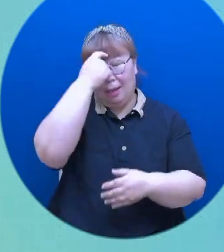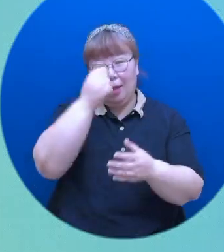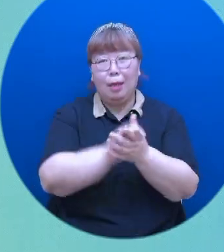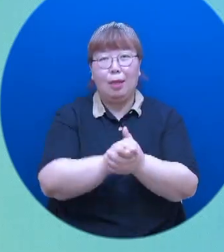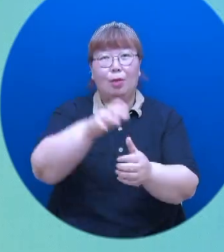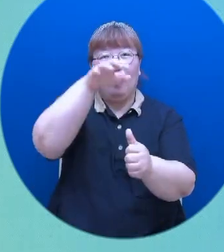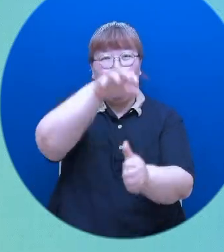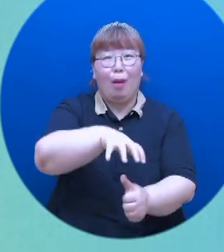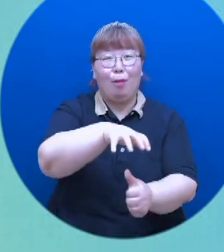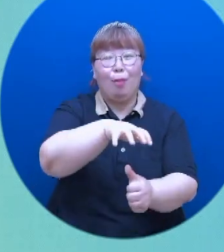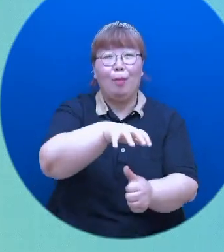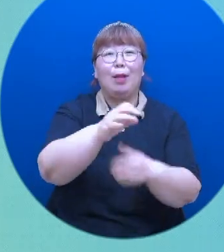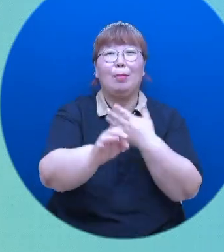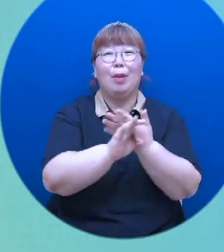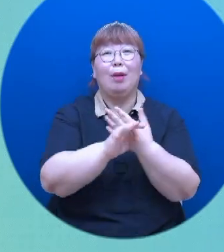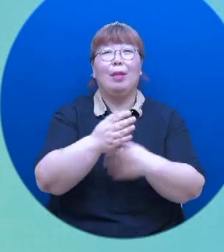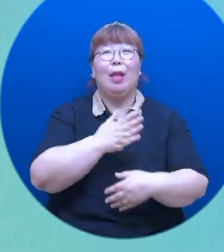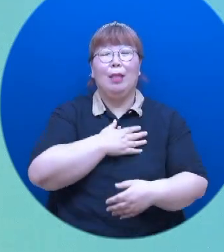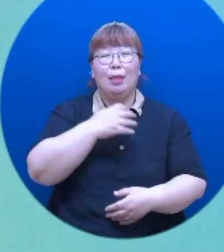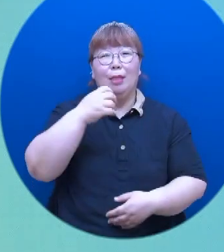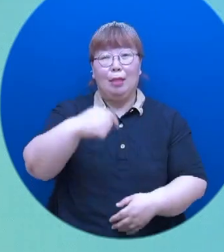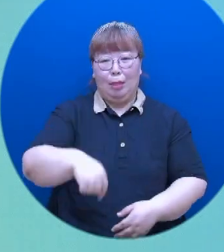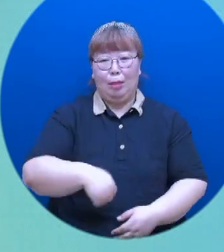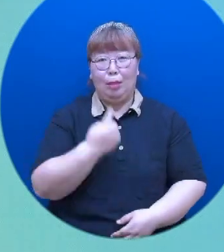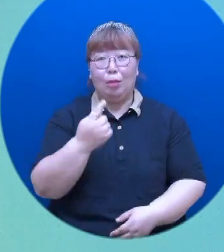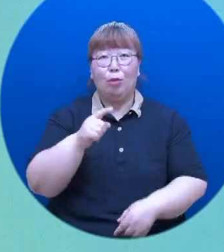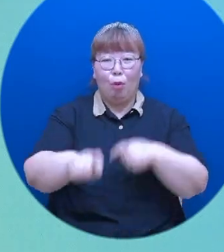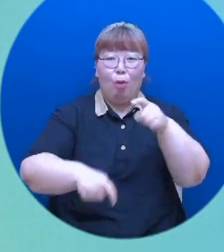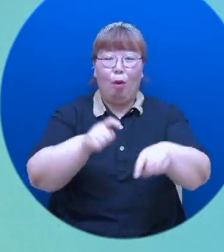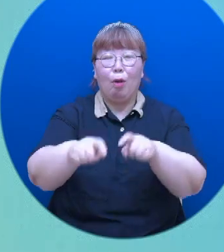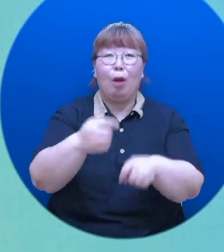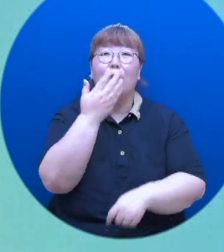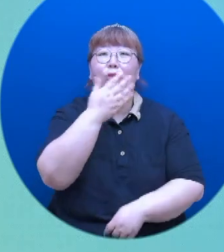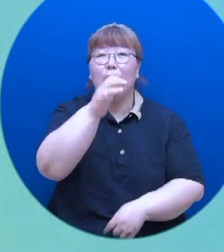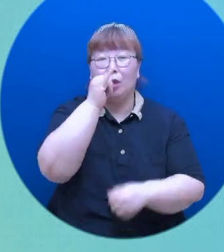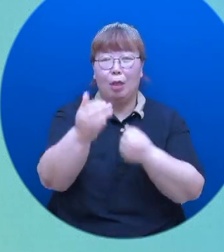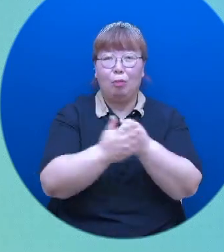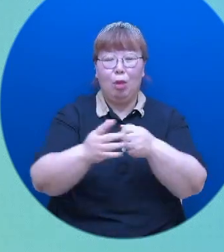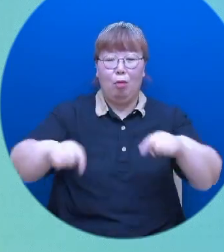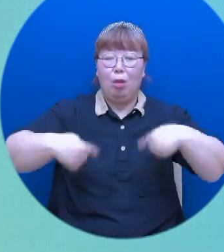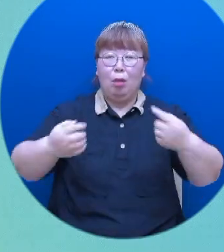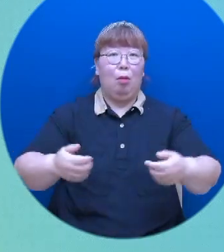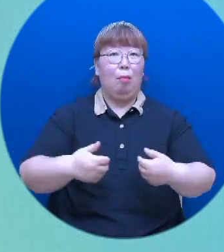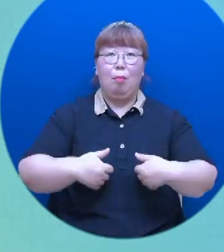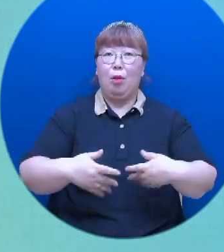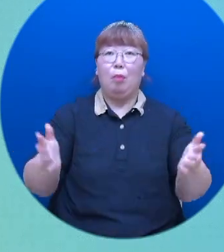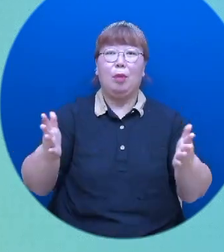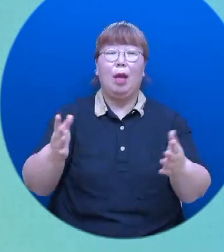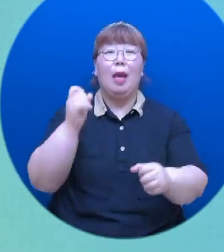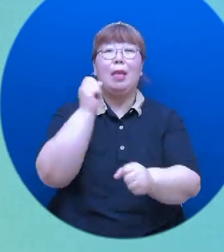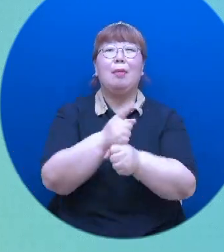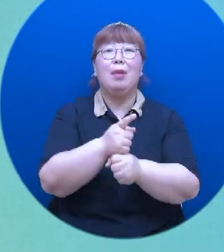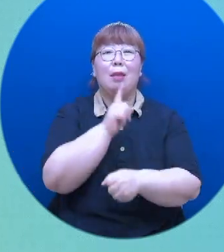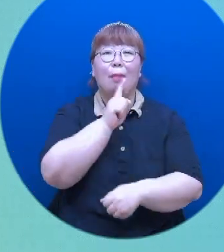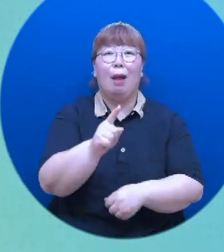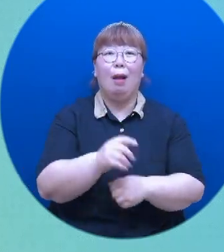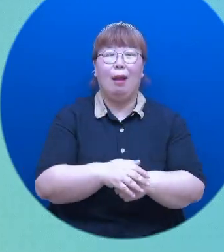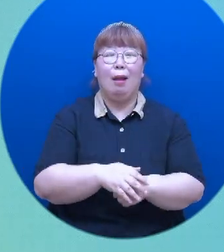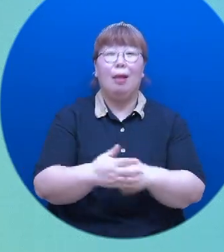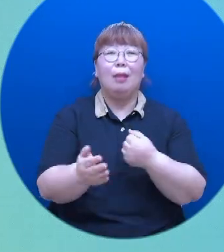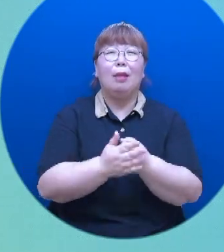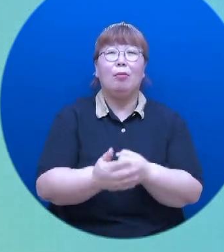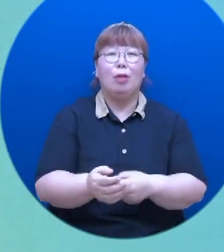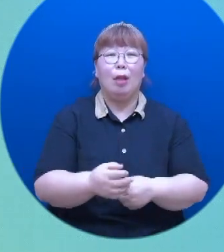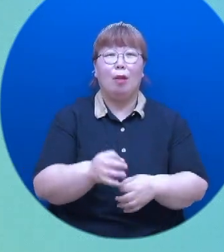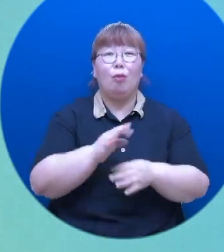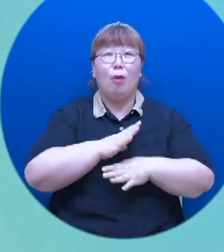발로 걸어가려고요. 이 말을 들었던 목사님이 감동을 해서 당신 안에 보이지 않는